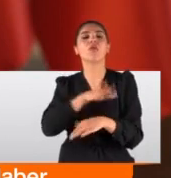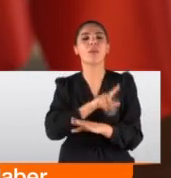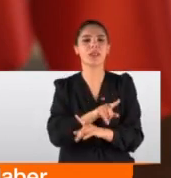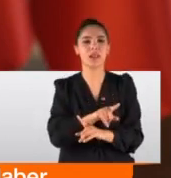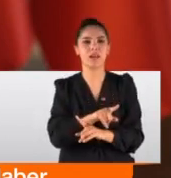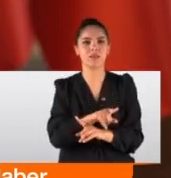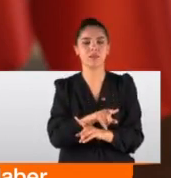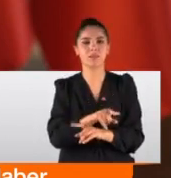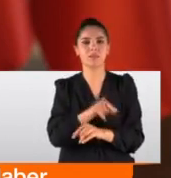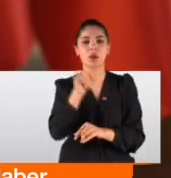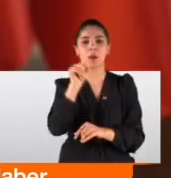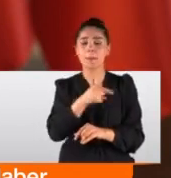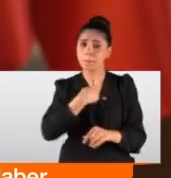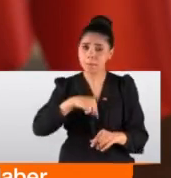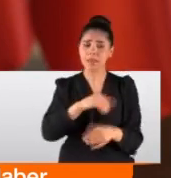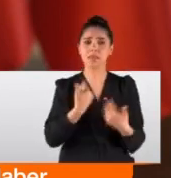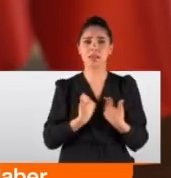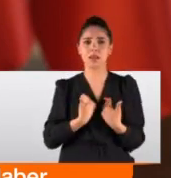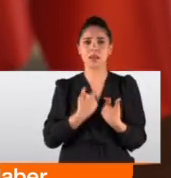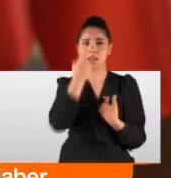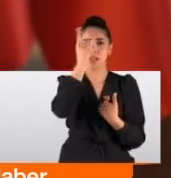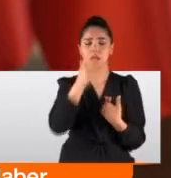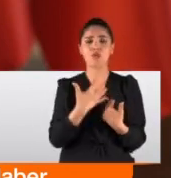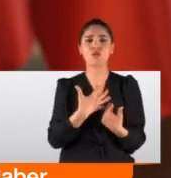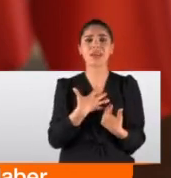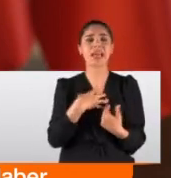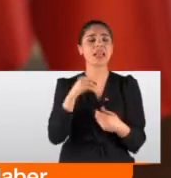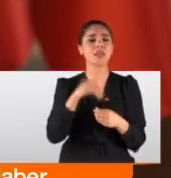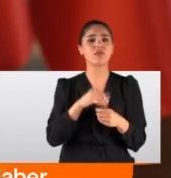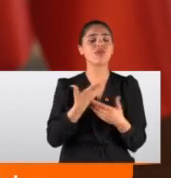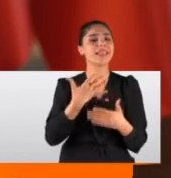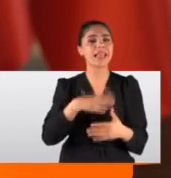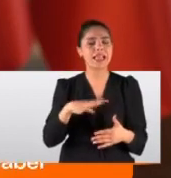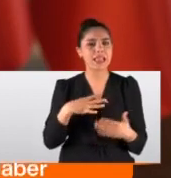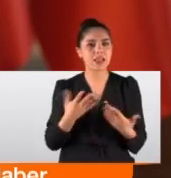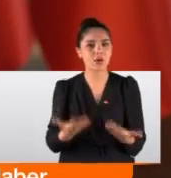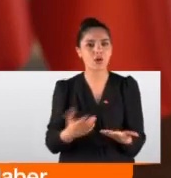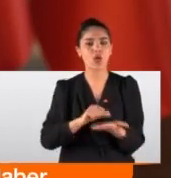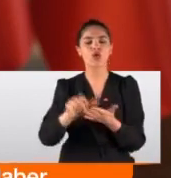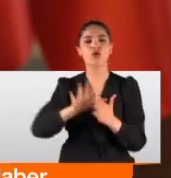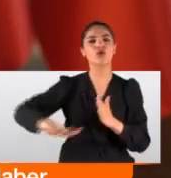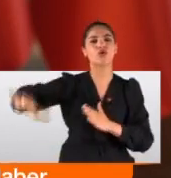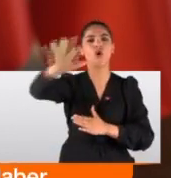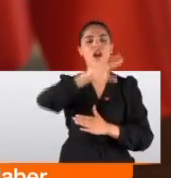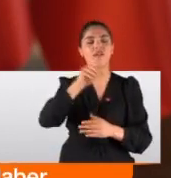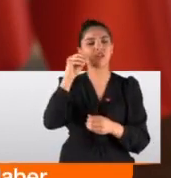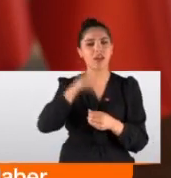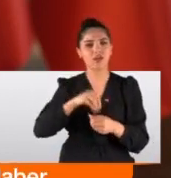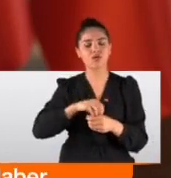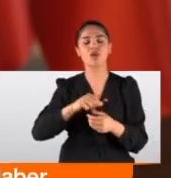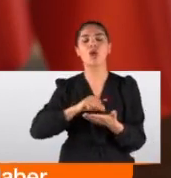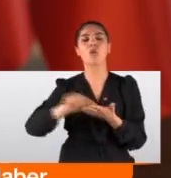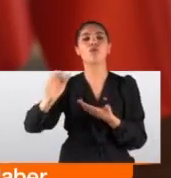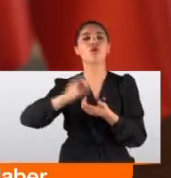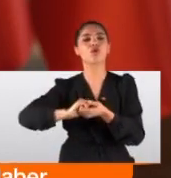çözemediler. Halbuki biz sadece kendimiz için ne istiyorsak tüm coğrafyamız için, tüm